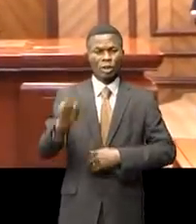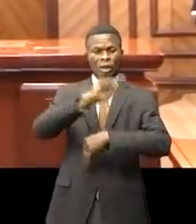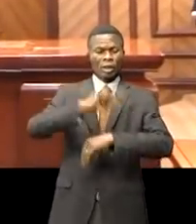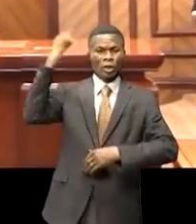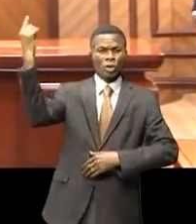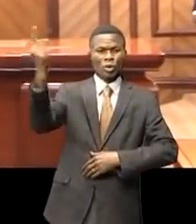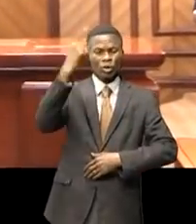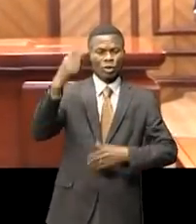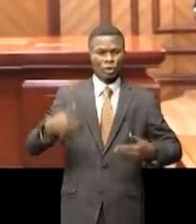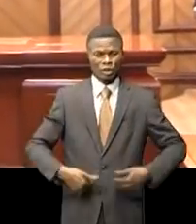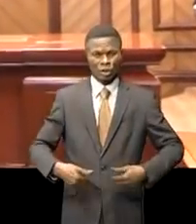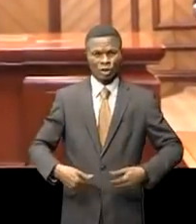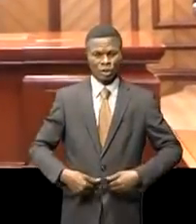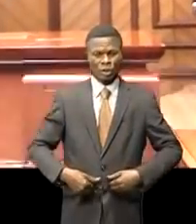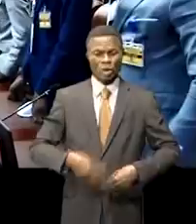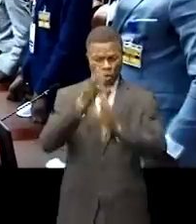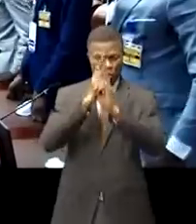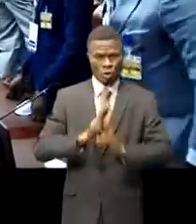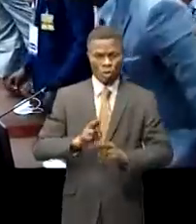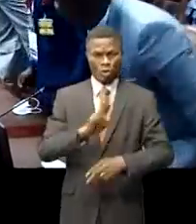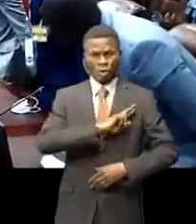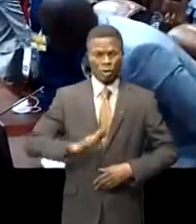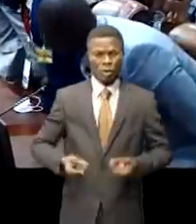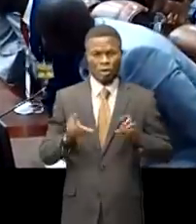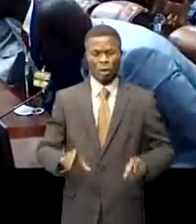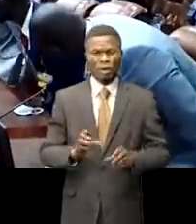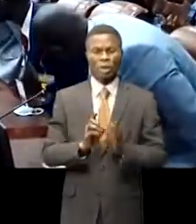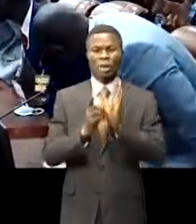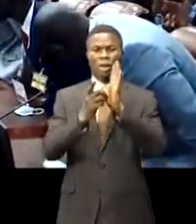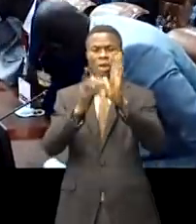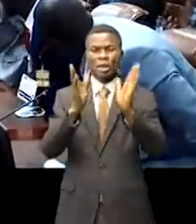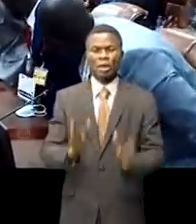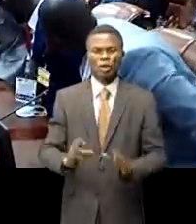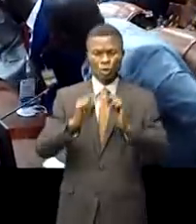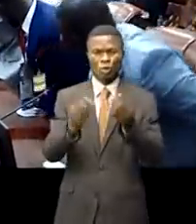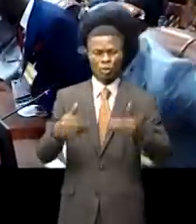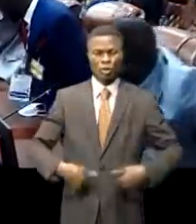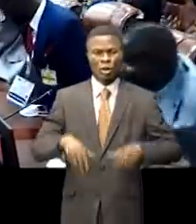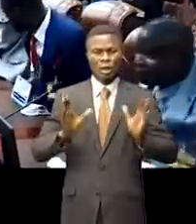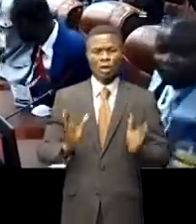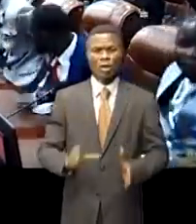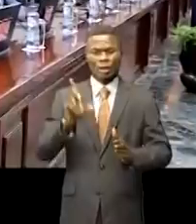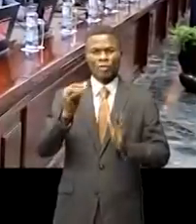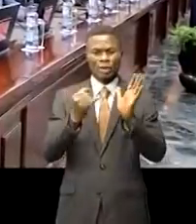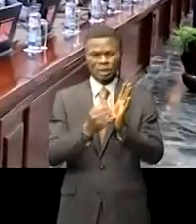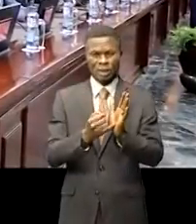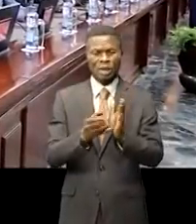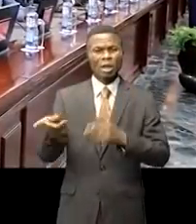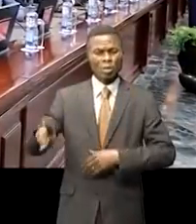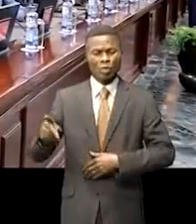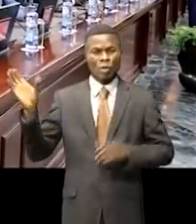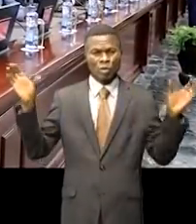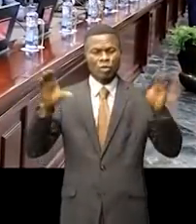internationale de la jeunesse à l'honneur à rdc les délégués de la représentation de la jeunesse congolaise venus des 26 provinces